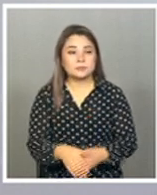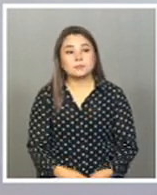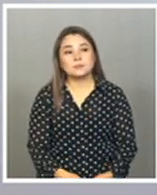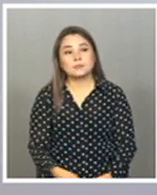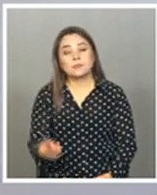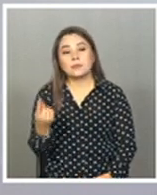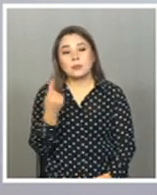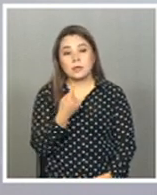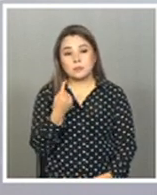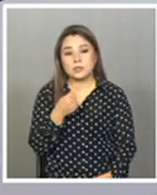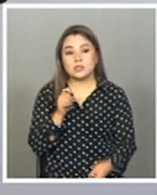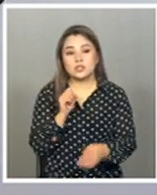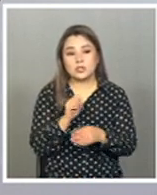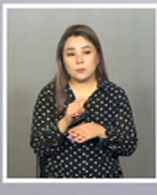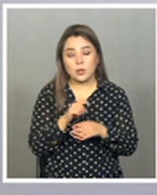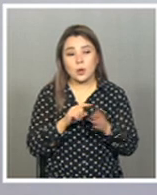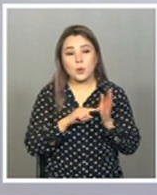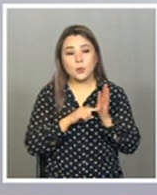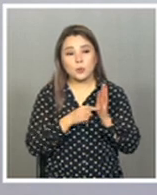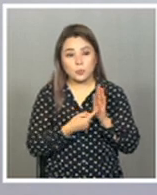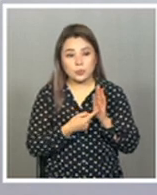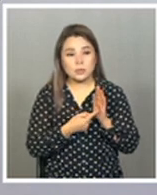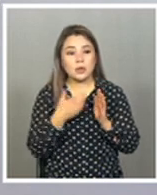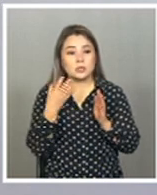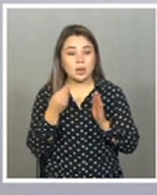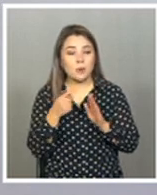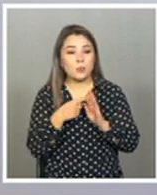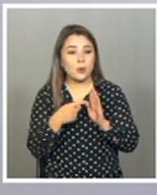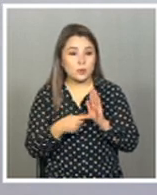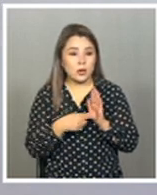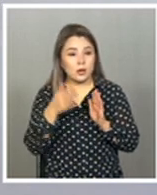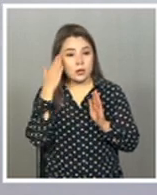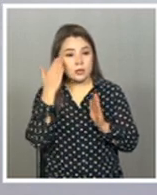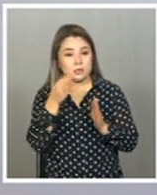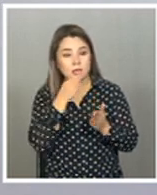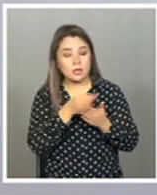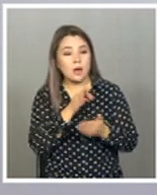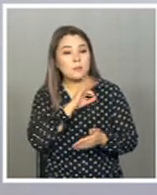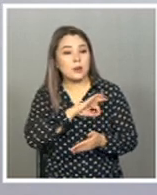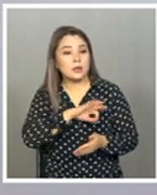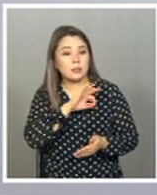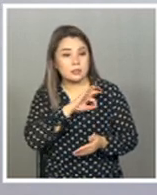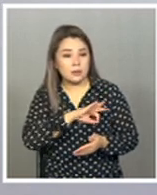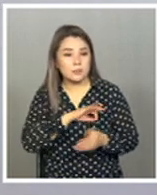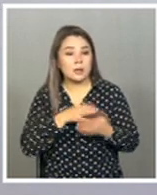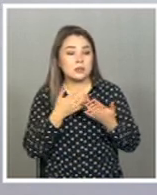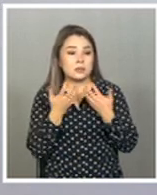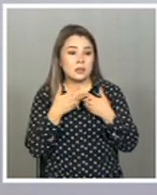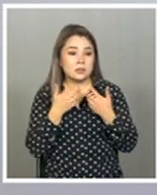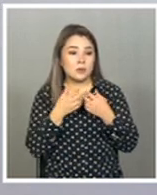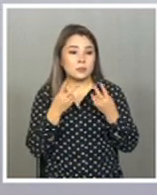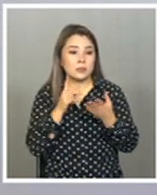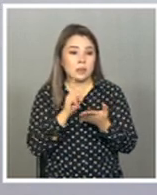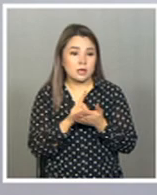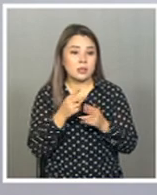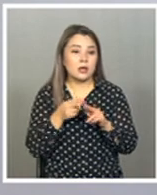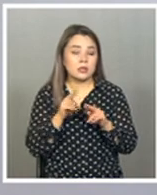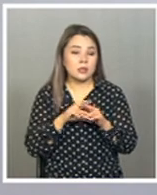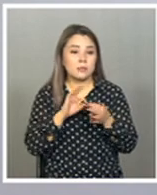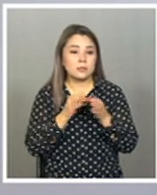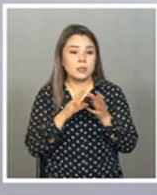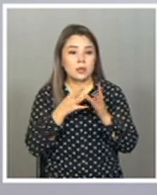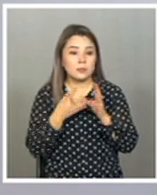Бірінші тапсырма – көбейтудің және бөлудің қасиеттерін пайдаланып, есептеңіз. Осы өрнектердің